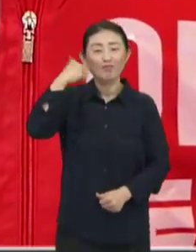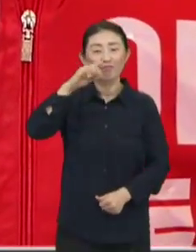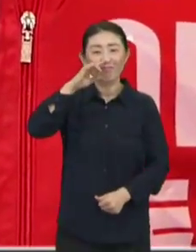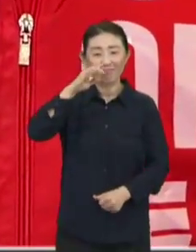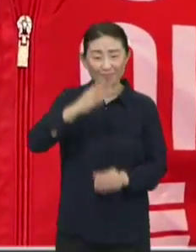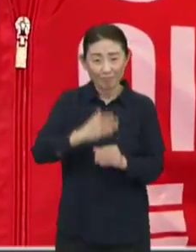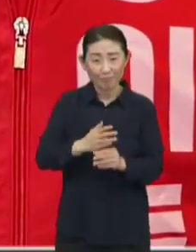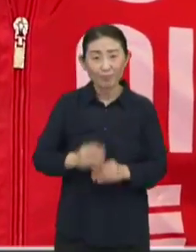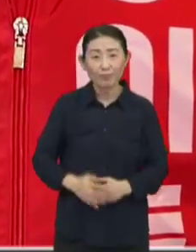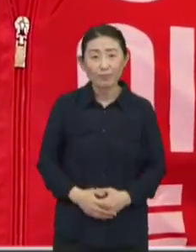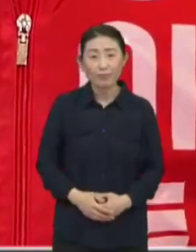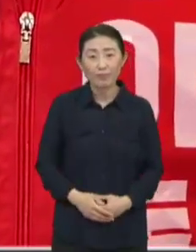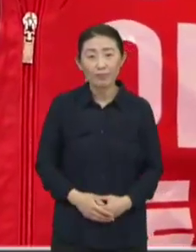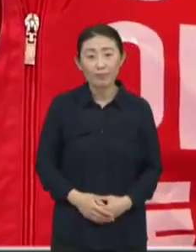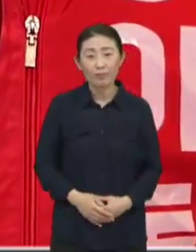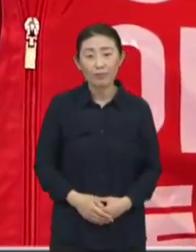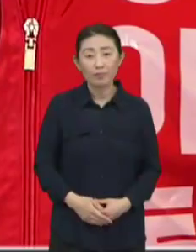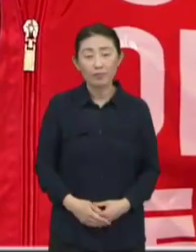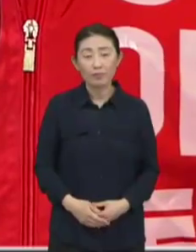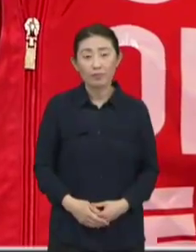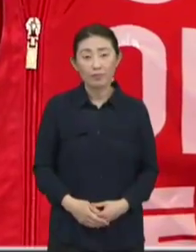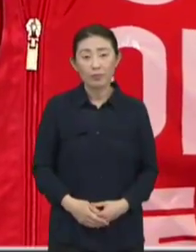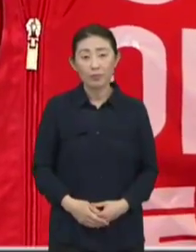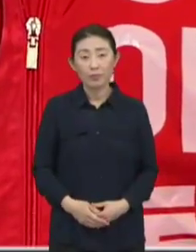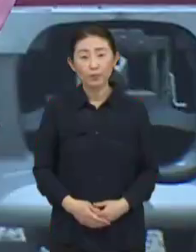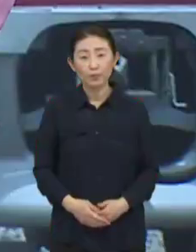쏠립니다. TJB 김철진입니다.